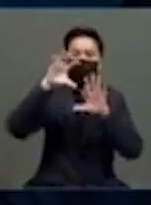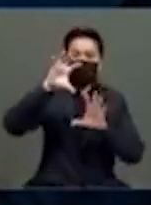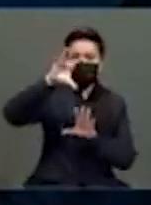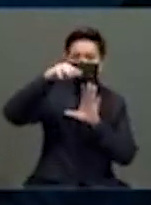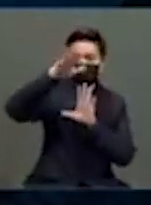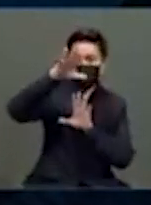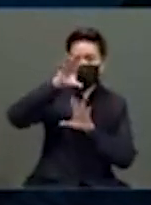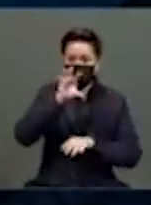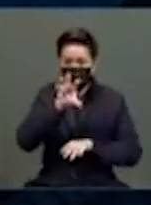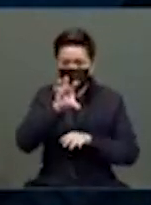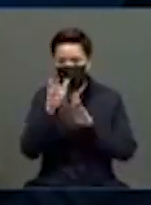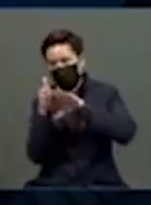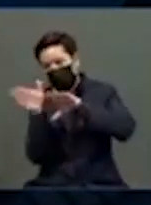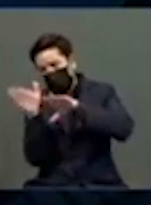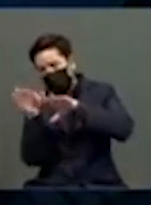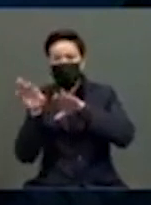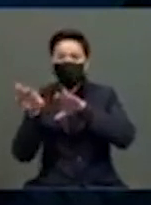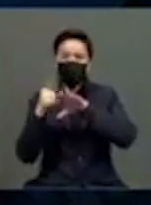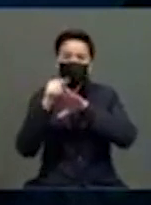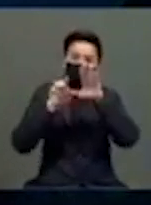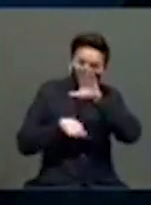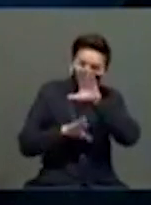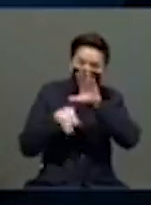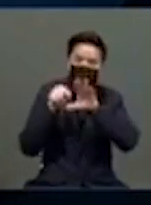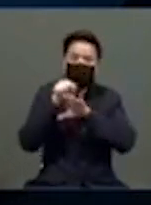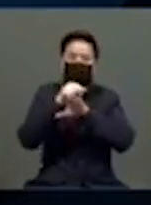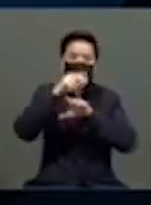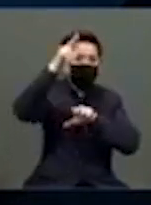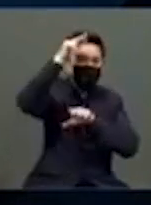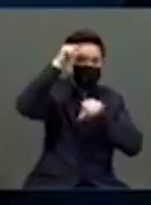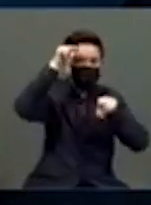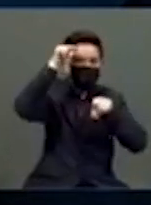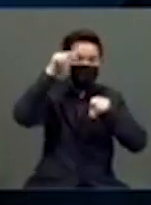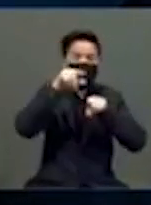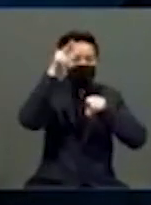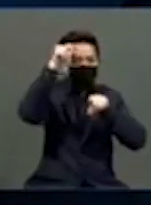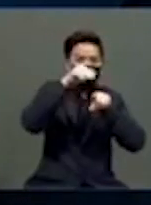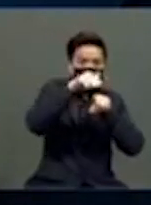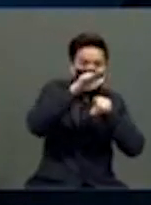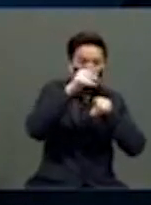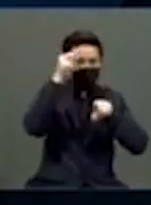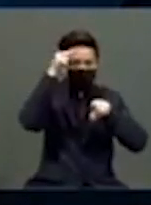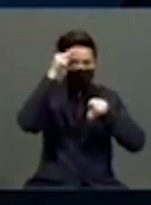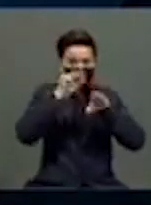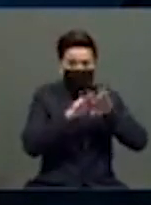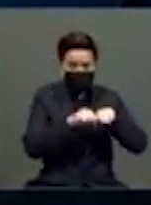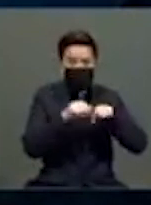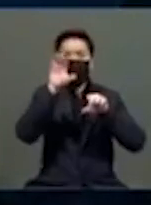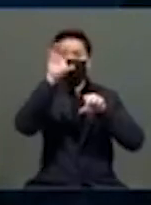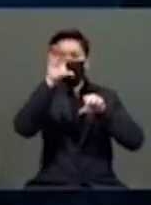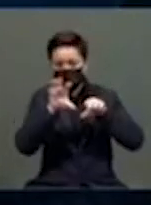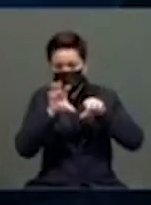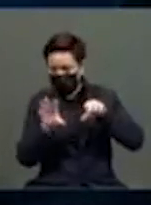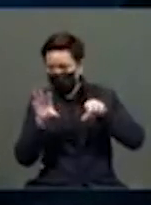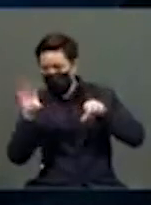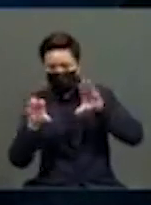กลางเทพตะวันออกนะครับแล้วก็กรุงเทพใต้รวมถึงกรุงธนเหนือกรุงธนใต้ท่านเลขาสมชในฐานะ